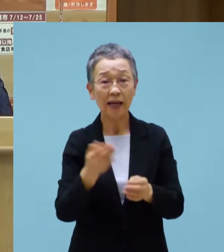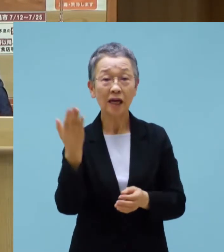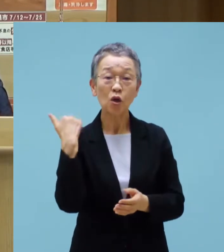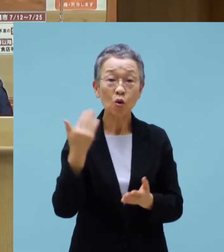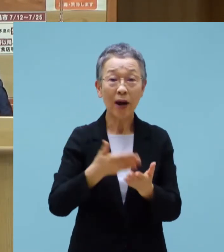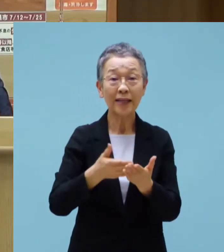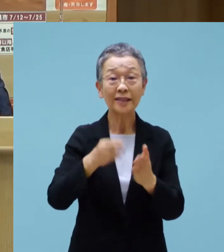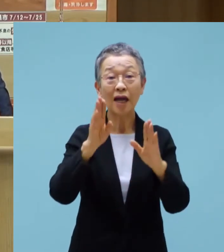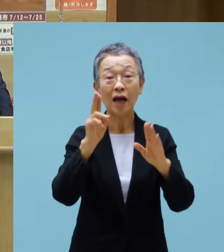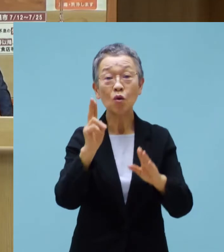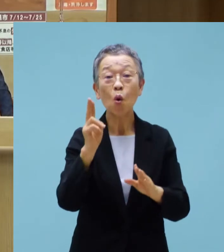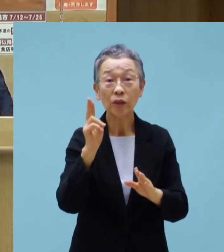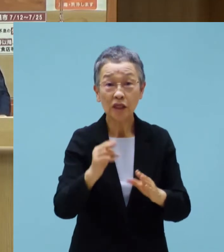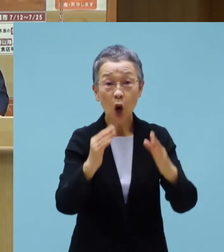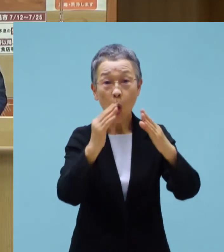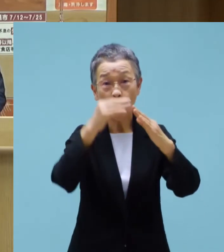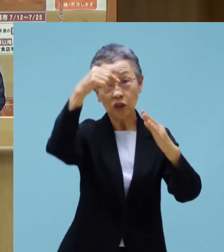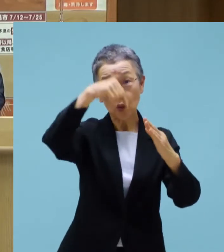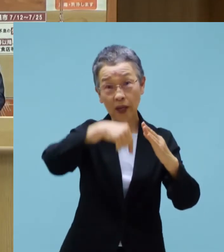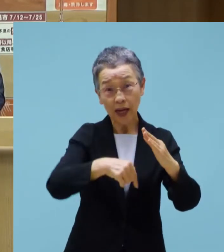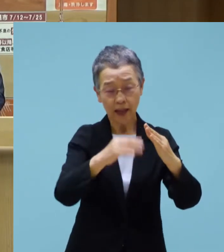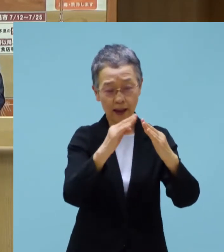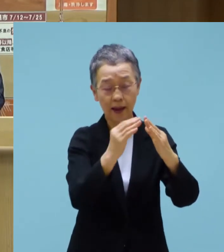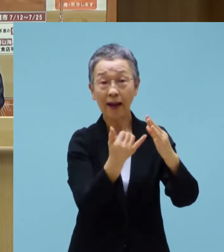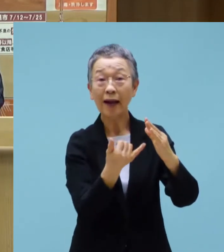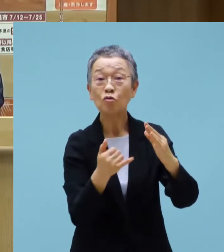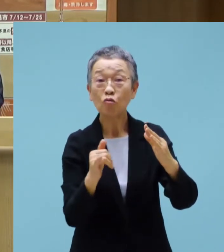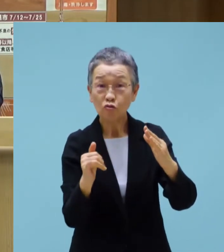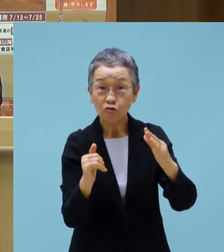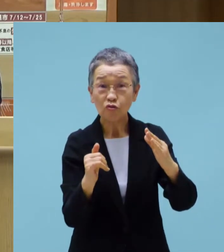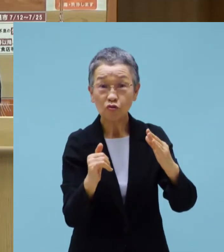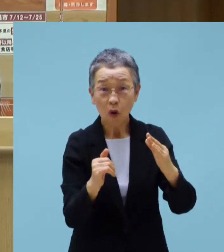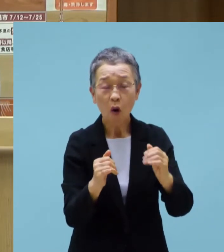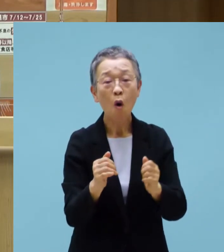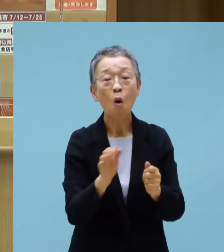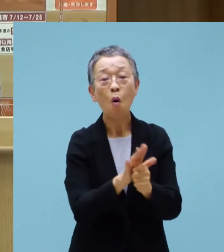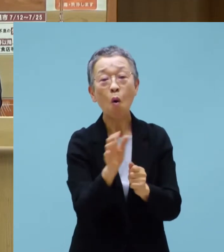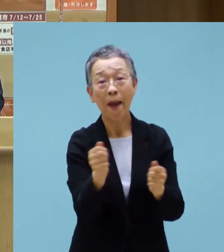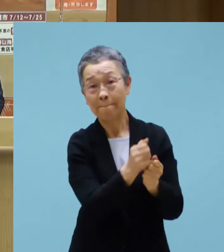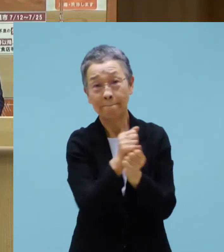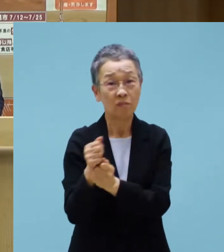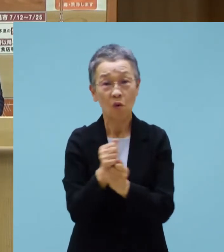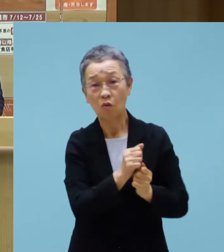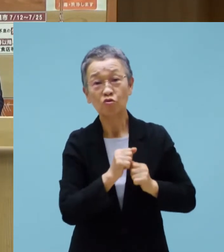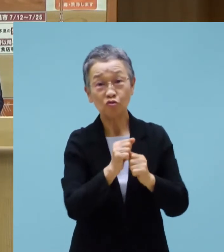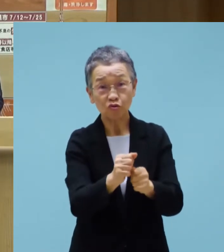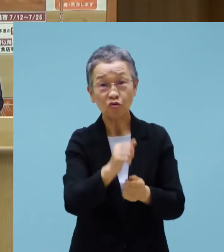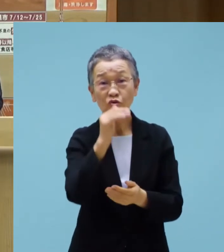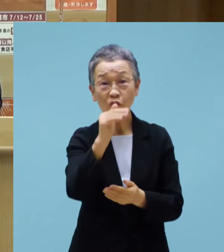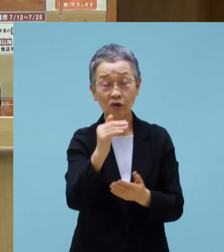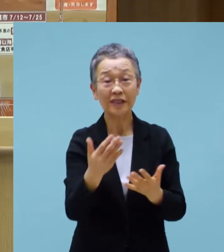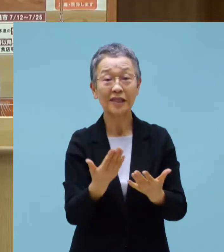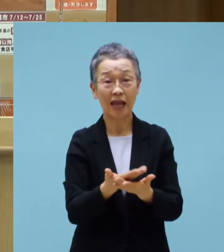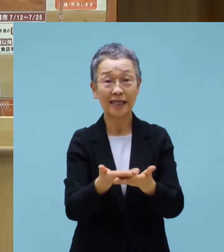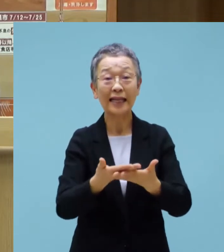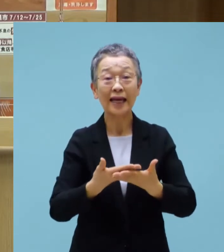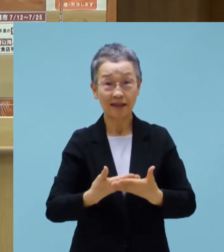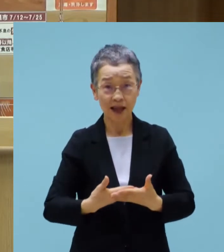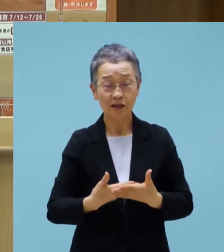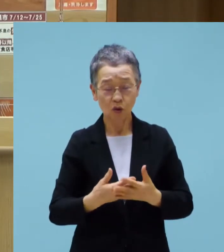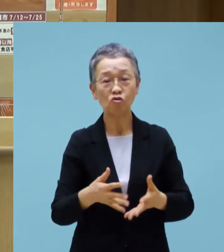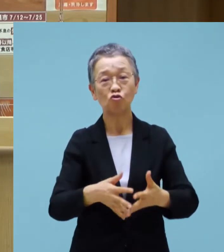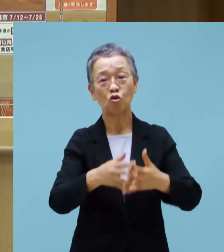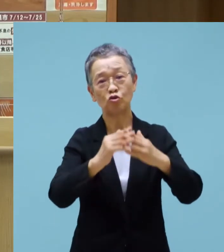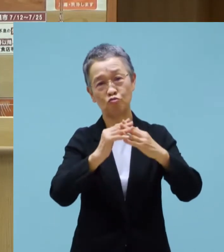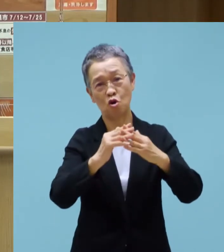ですね、家族とこの応援をしていただくということでですね、あの取り組みを徹底していかな